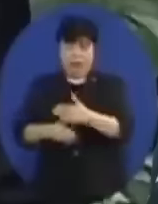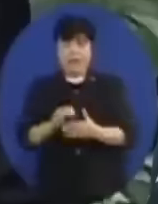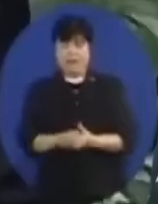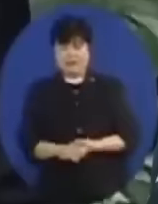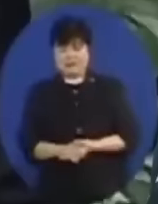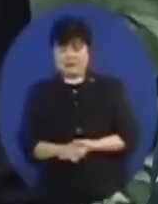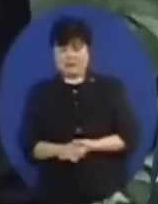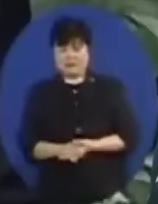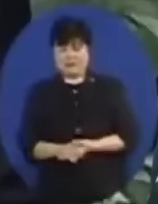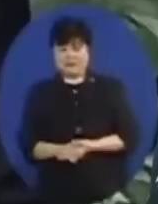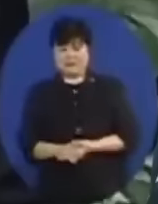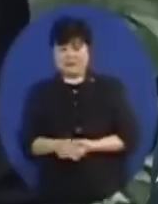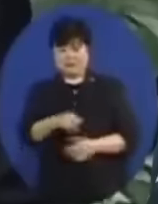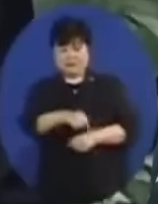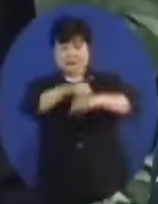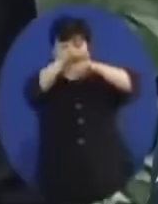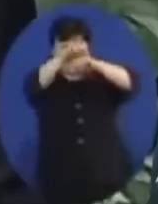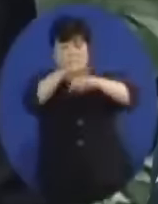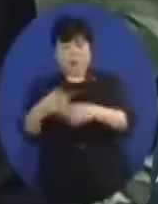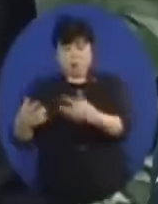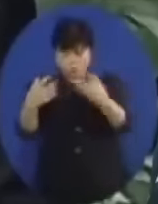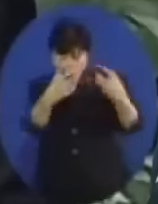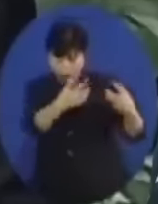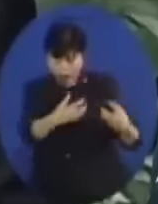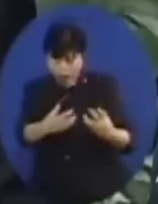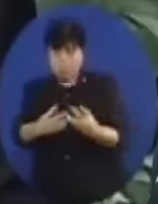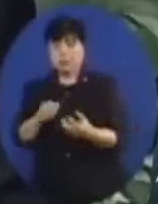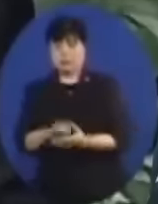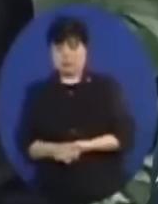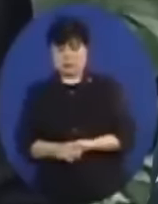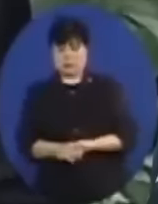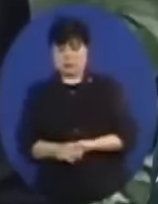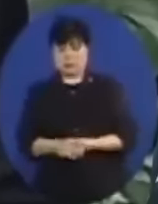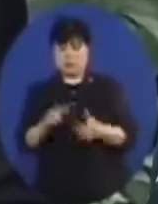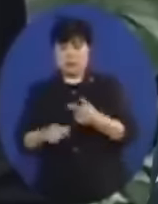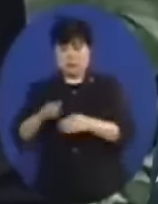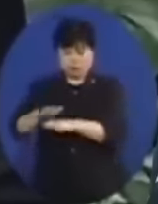갖다 넣어놓을 창고가 없습니다.